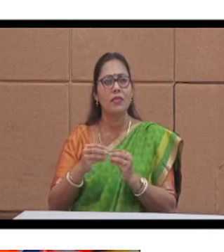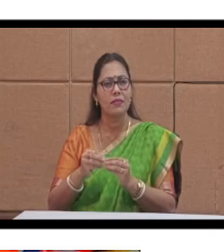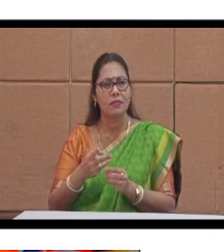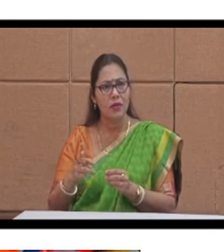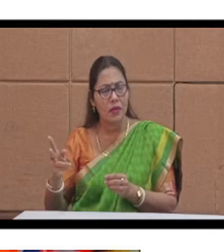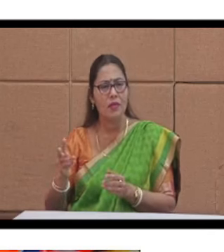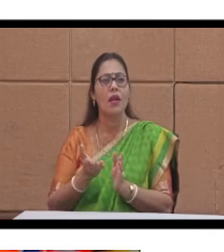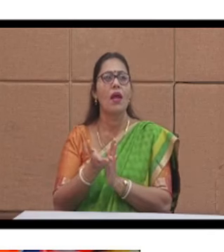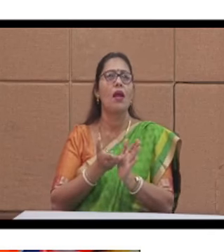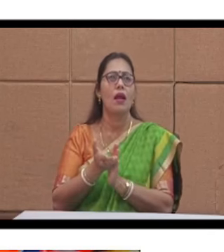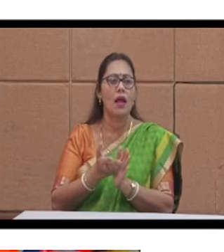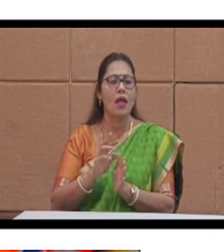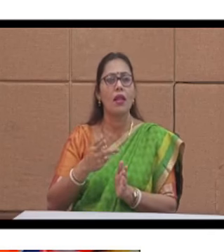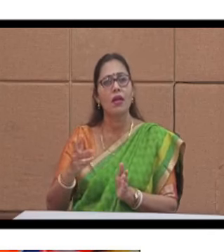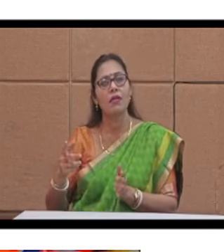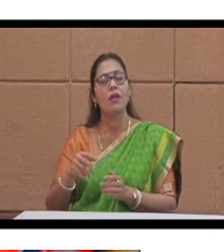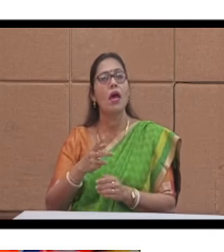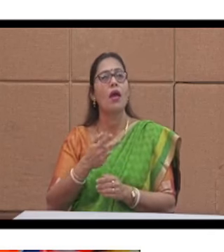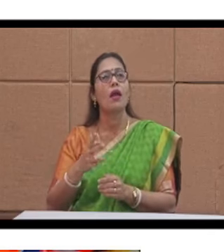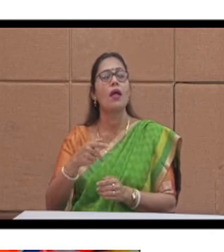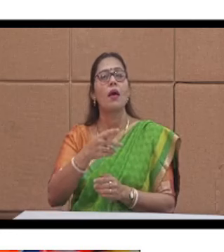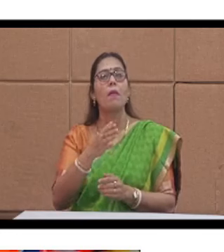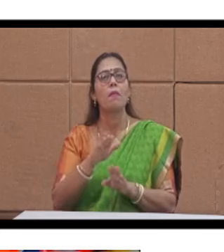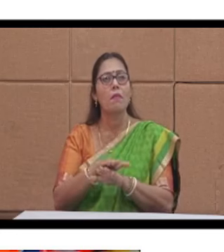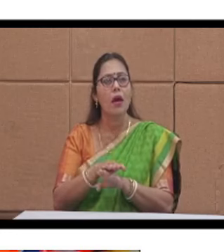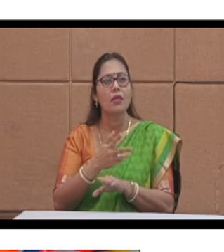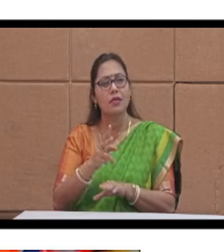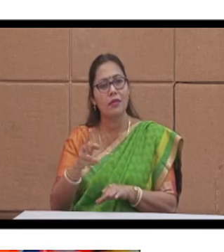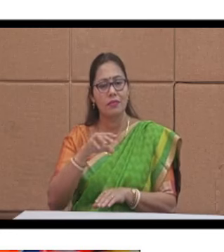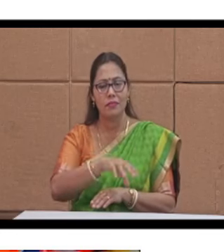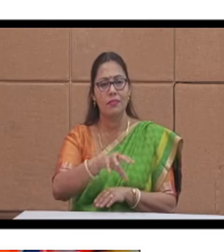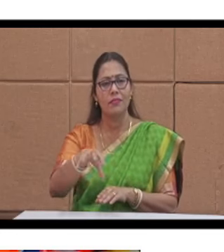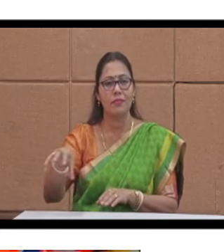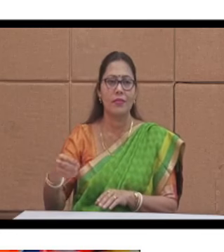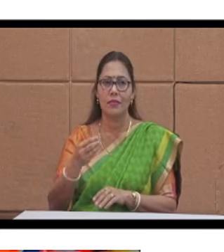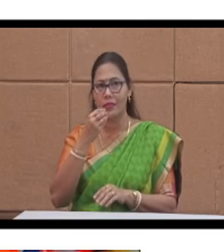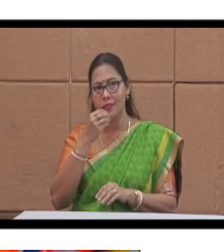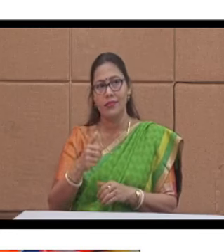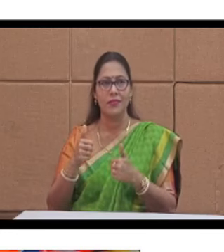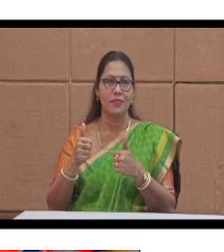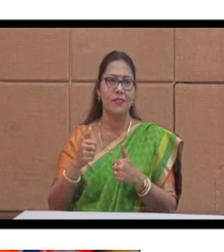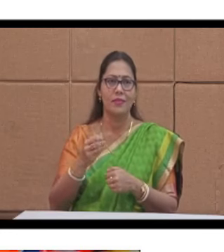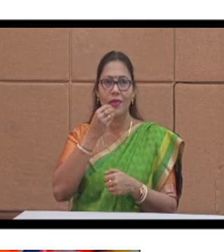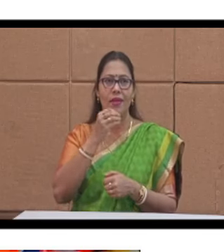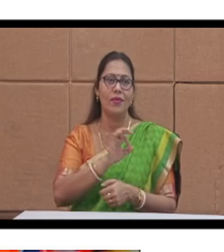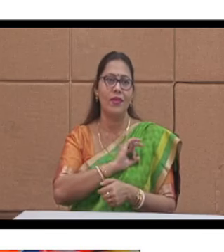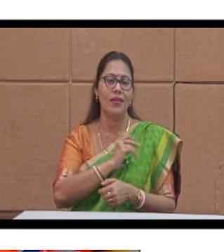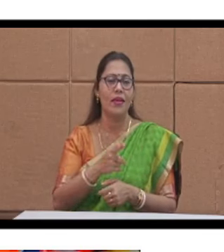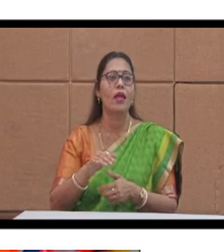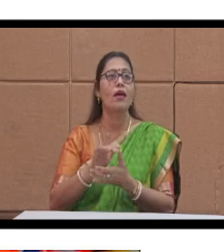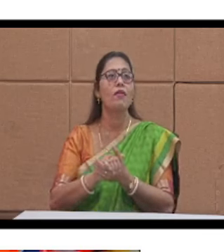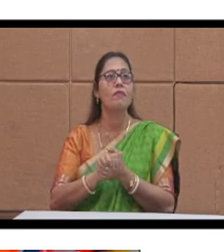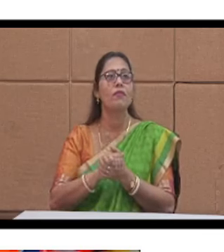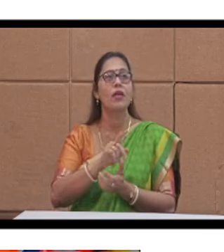রকম ডাল এবং নানান রকমের মাছ তোমার জন্য তৈরি করে রাখা আছে তোমরা